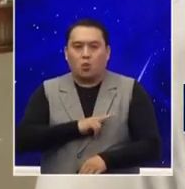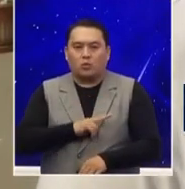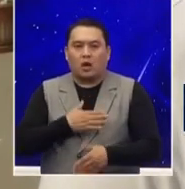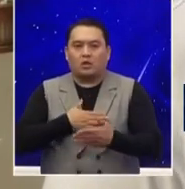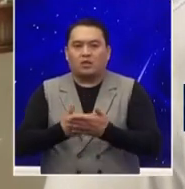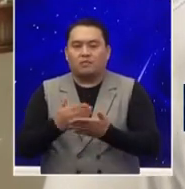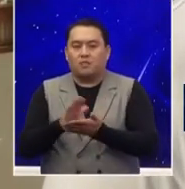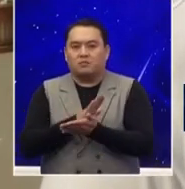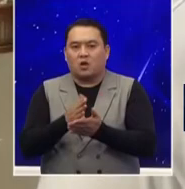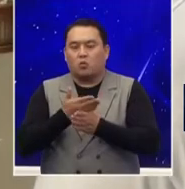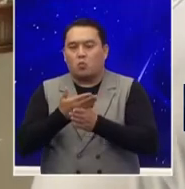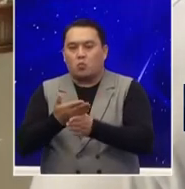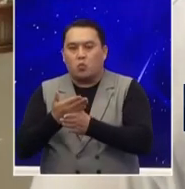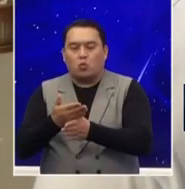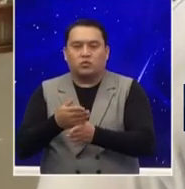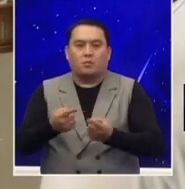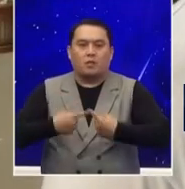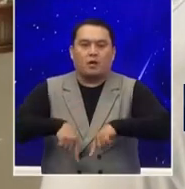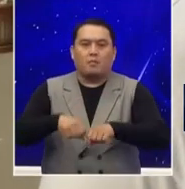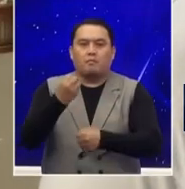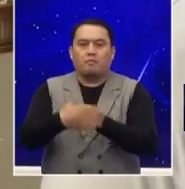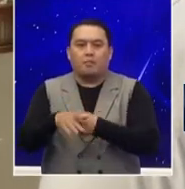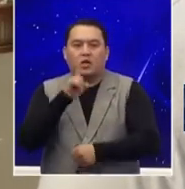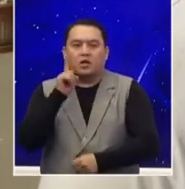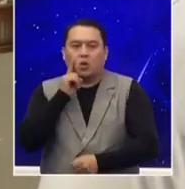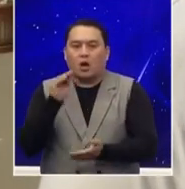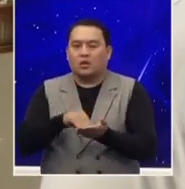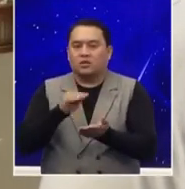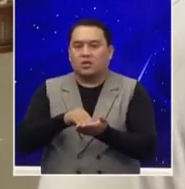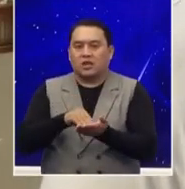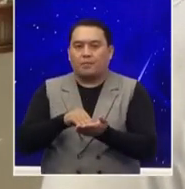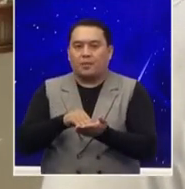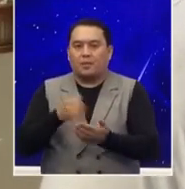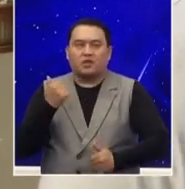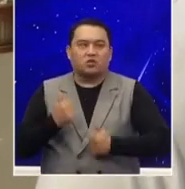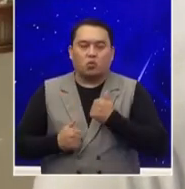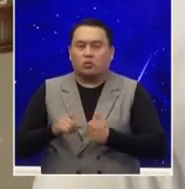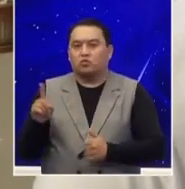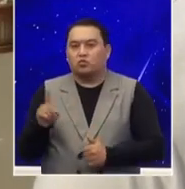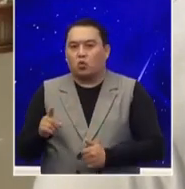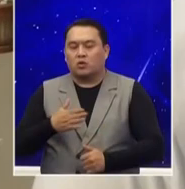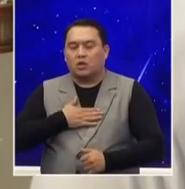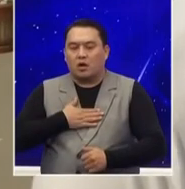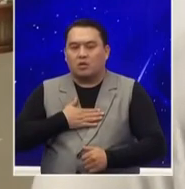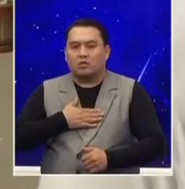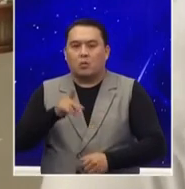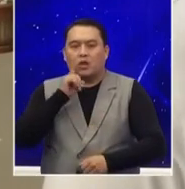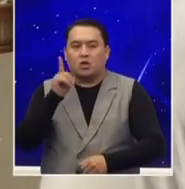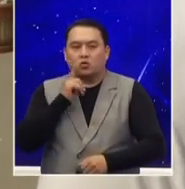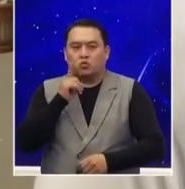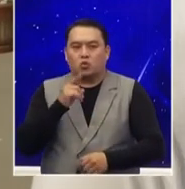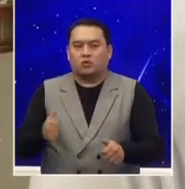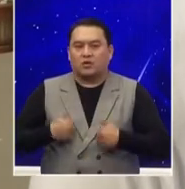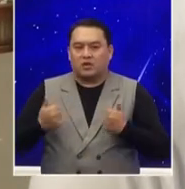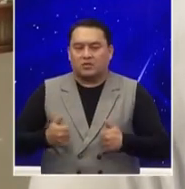волонтеров как ресурсы к молодежи к ресурсных центров оценено по достоинству потому что на самом деле молодежь рвется вперед